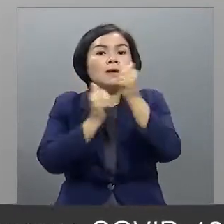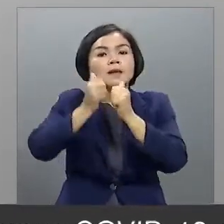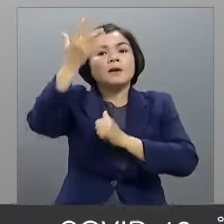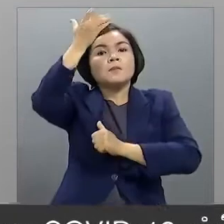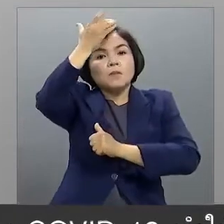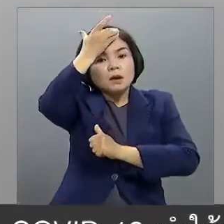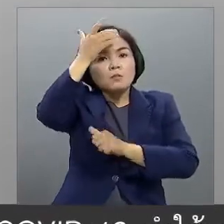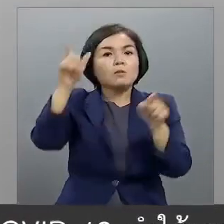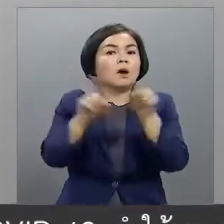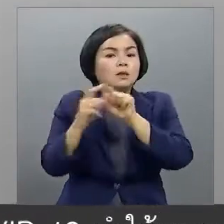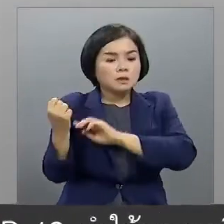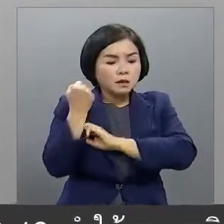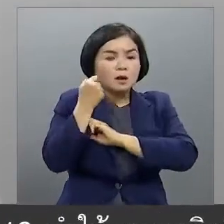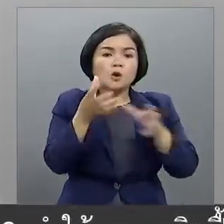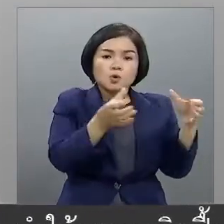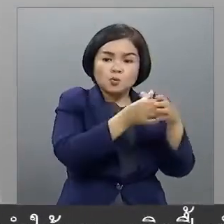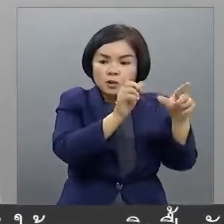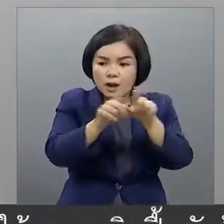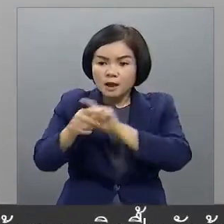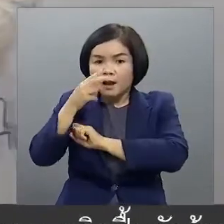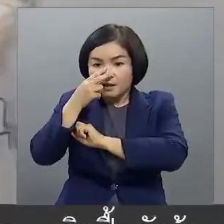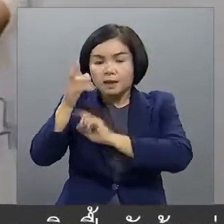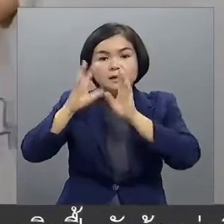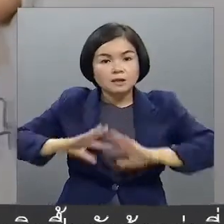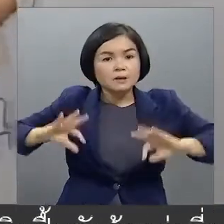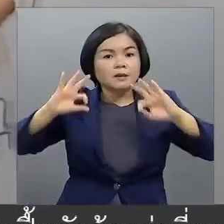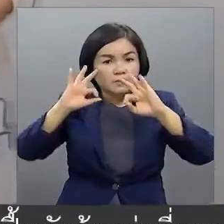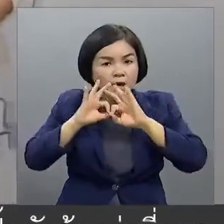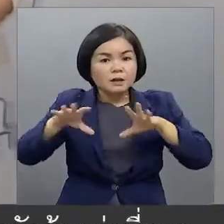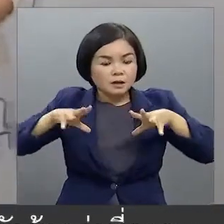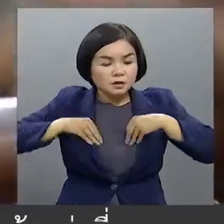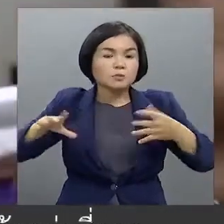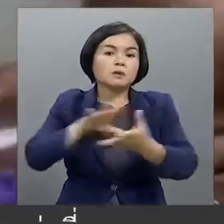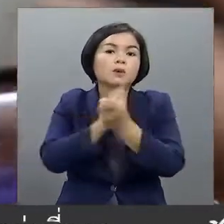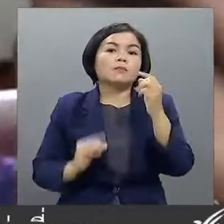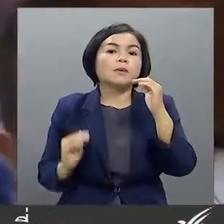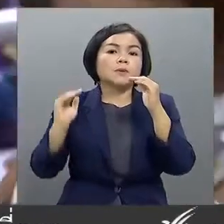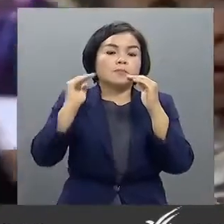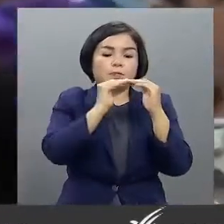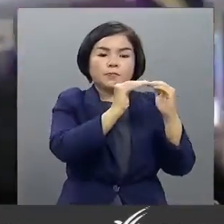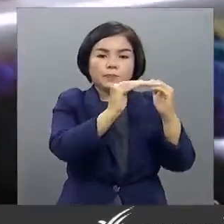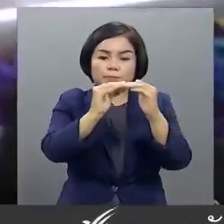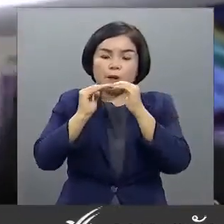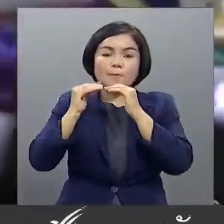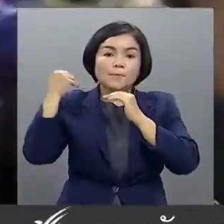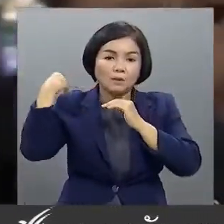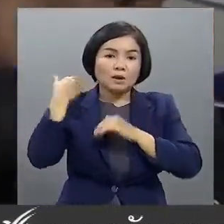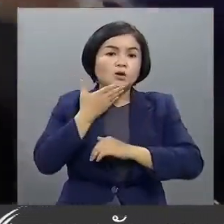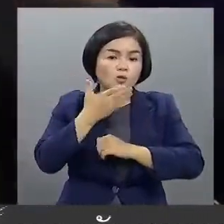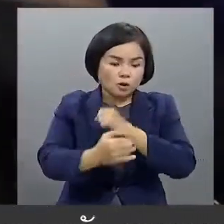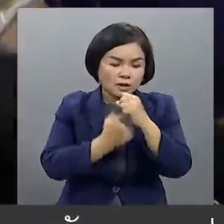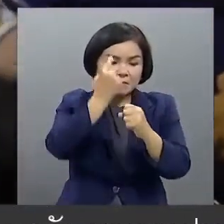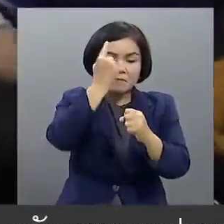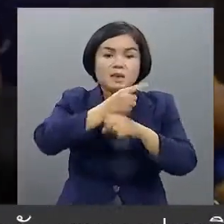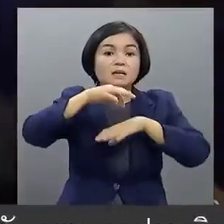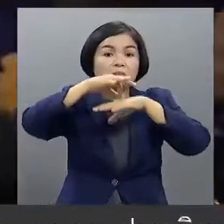าเพศหลากหลายถูกมองเห็นตัวตนและได้การยอมรับเท่าเทียมโดยตลอด1ปีที่ดำรงตำแหน่งเปิดประ